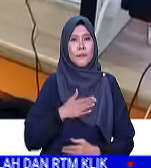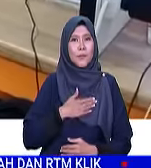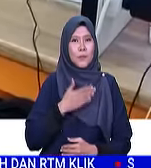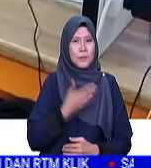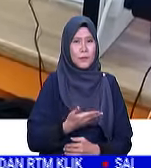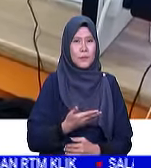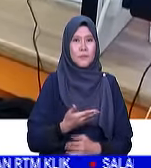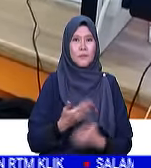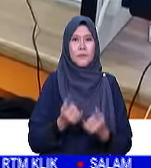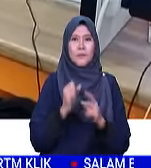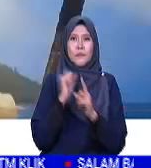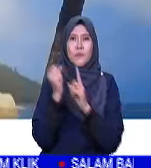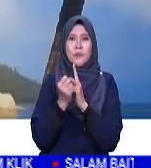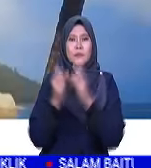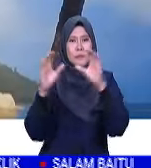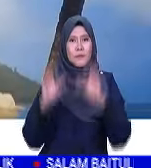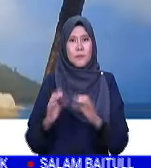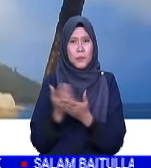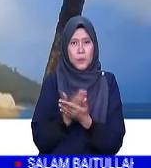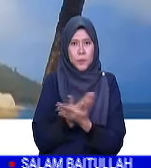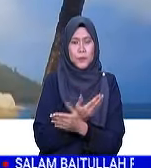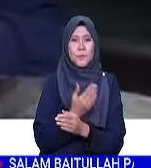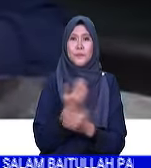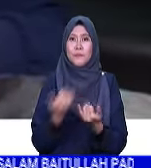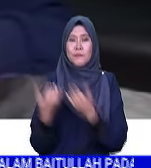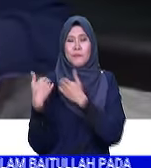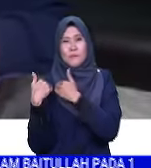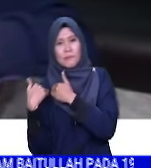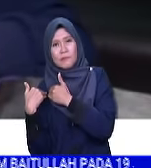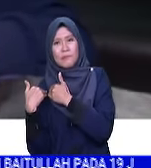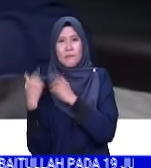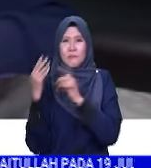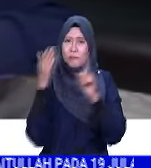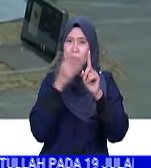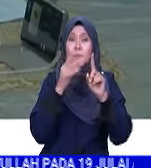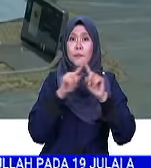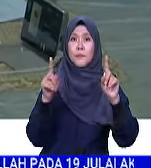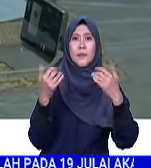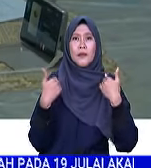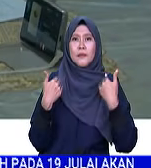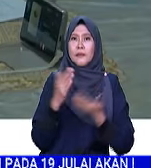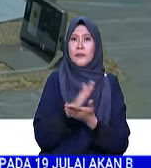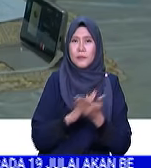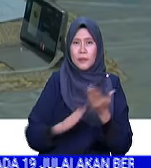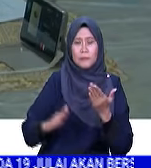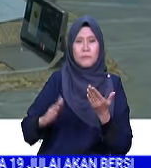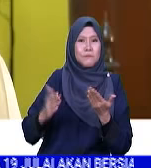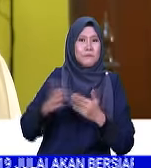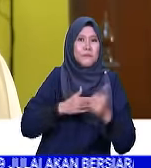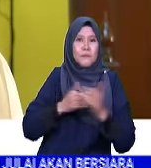Pengorbanan dalam suasana normal baharu tidak membawa konotasi beban semata-mata. Ada yang menganggapnya sebagai